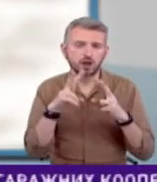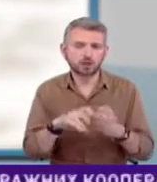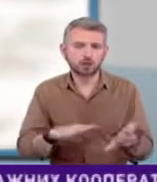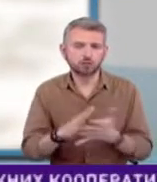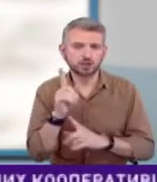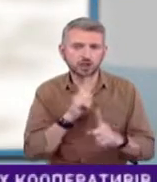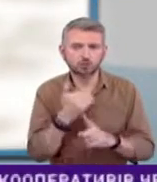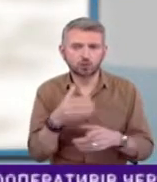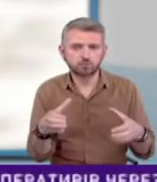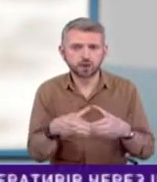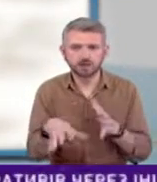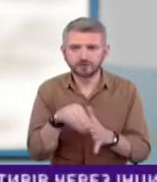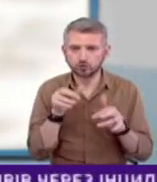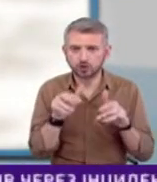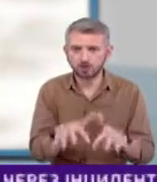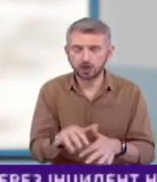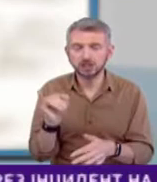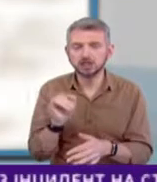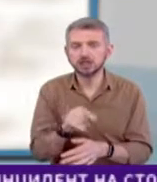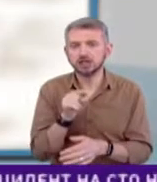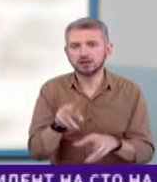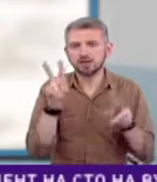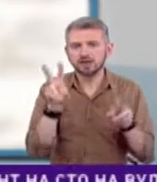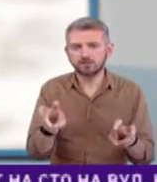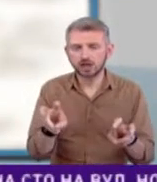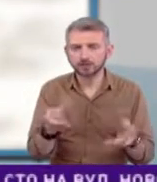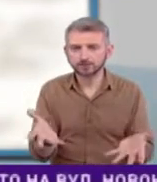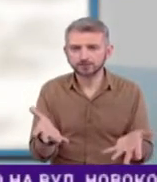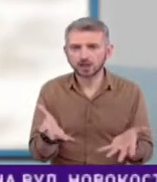політрадою його партії виборчої кампанії. Її вони назвали, цитую,